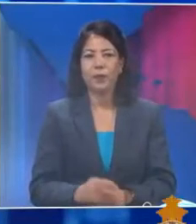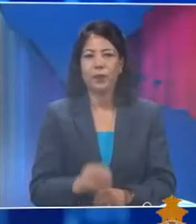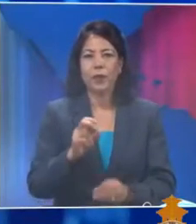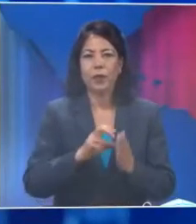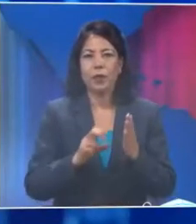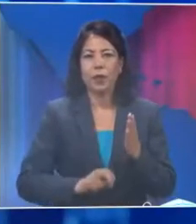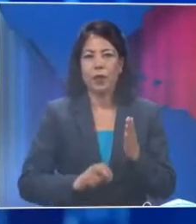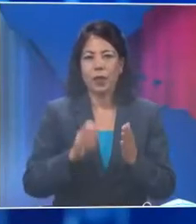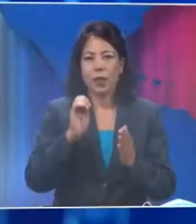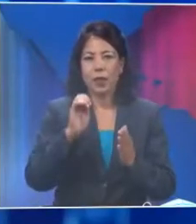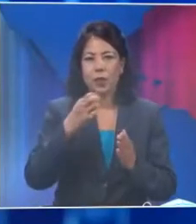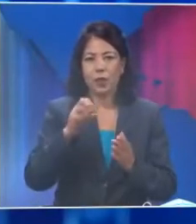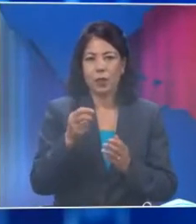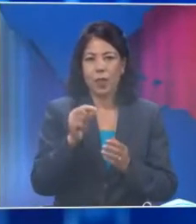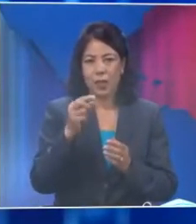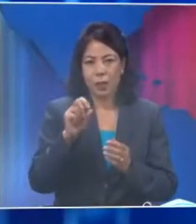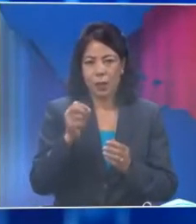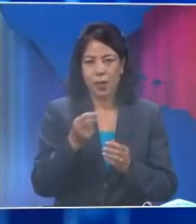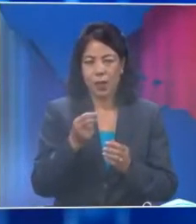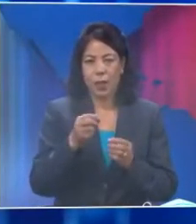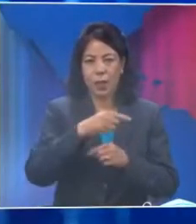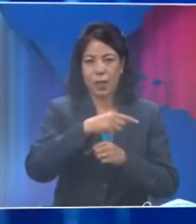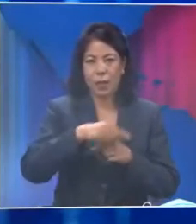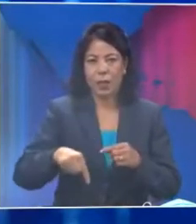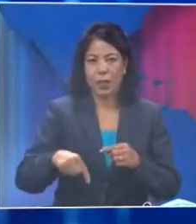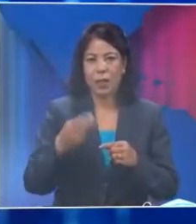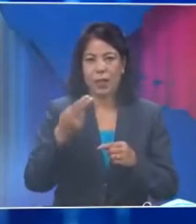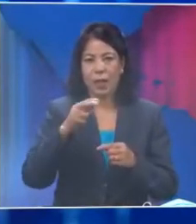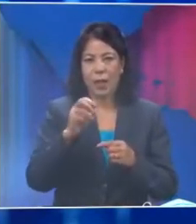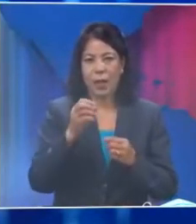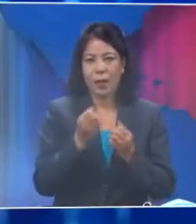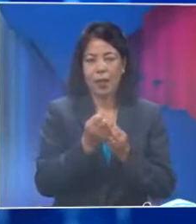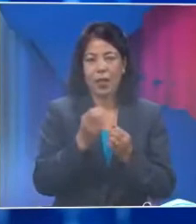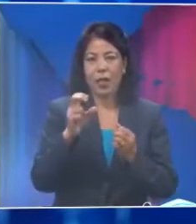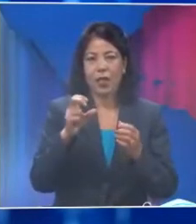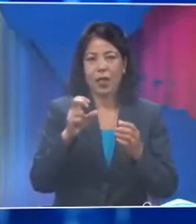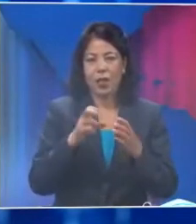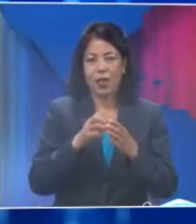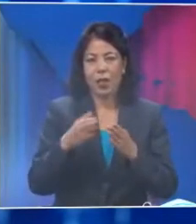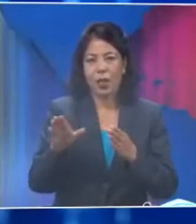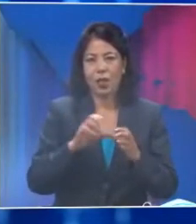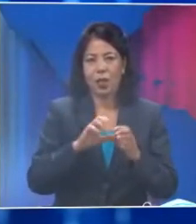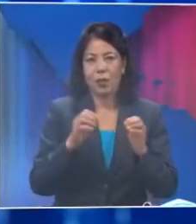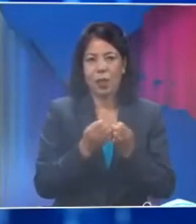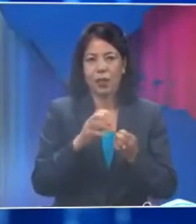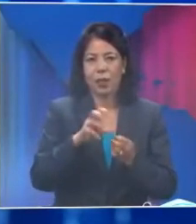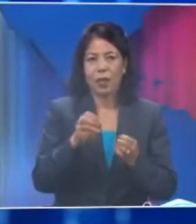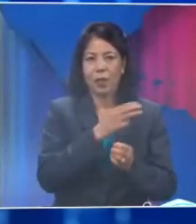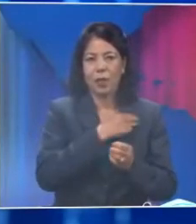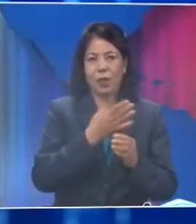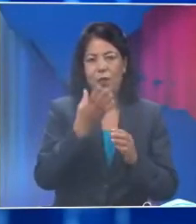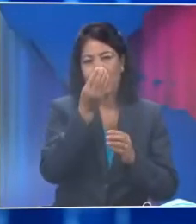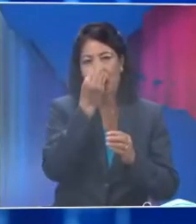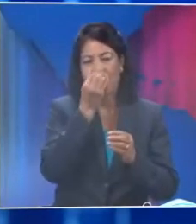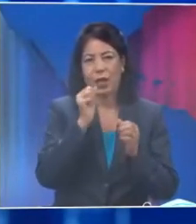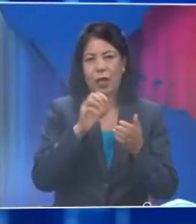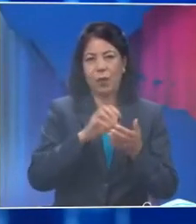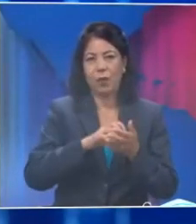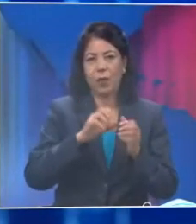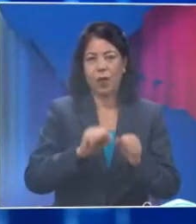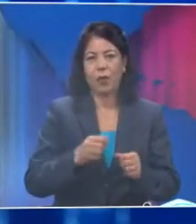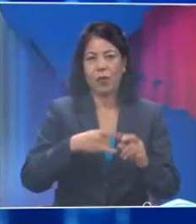दोलखा सुस्पा छमावतीका श्रीमान्तकृत थामी र दलित समुदायका स्थानीय पुनः पुरानै थाथलो